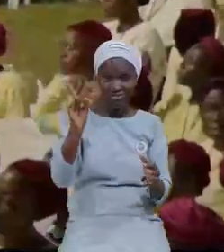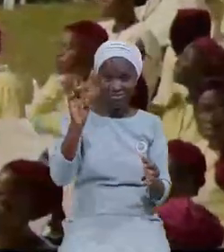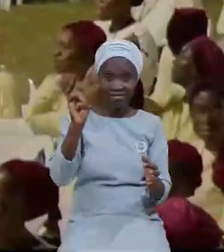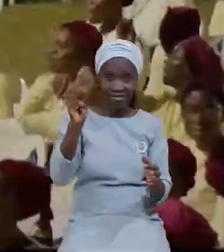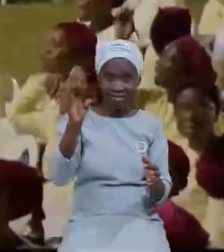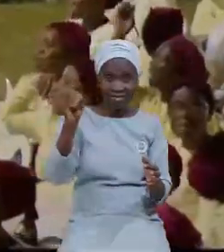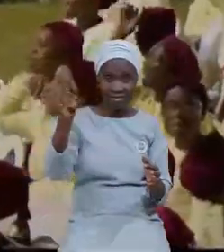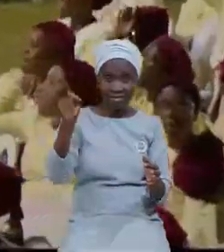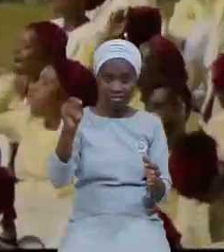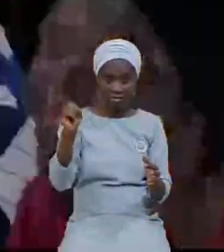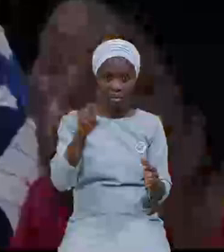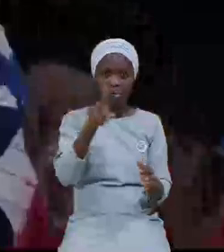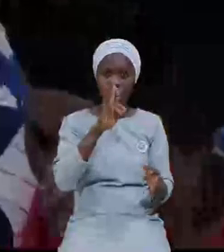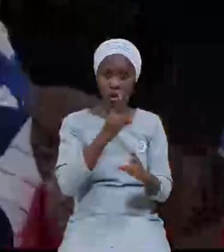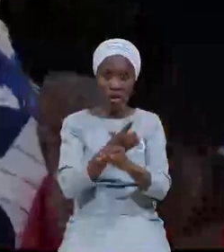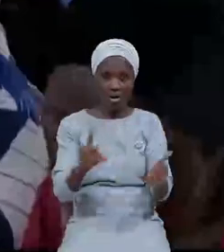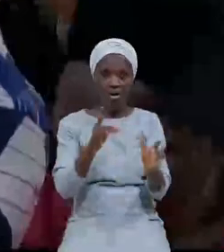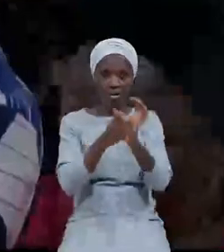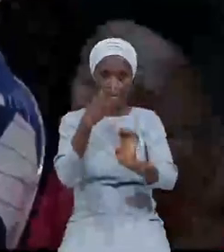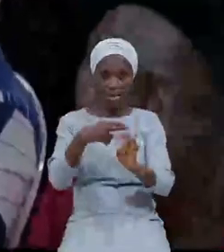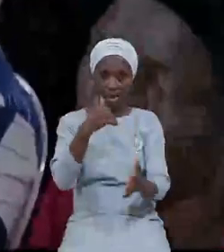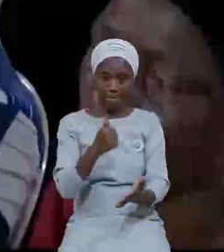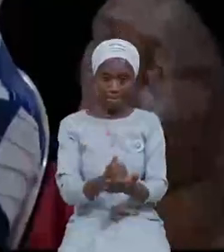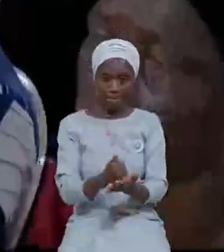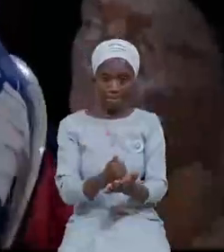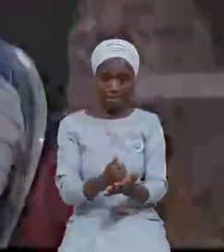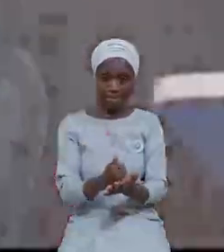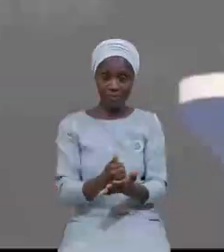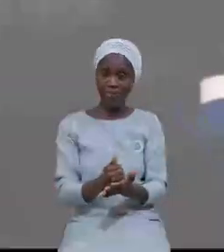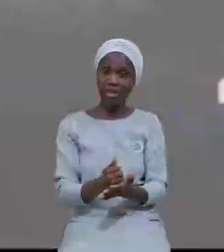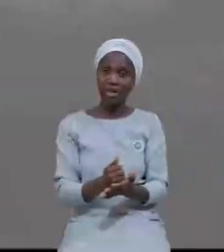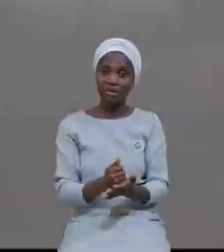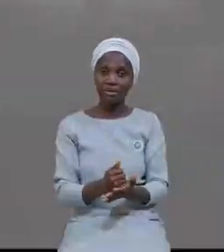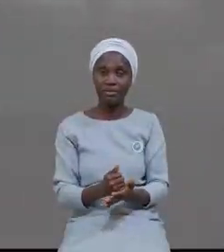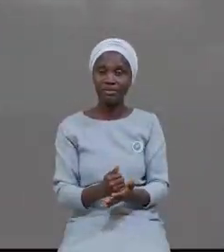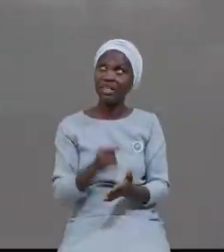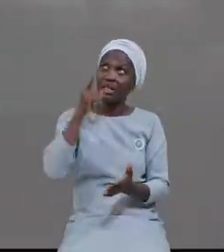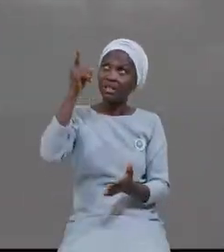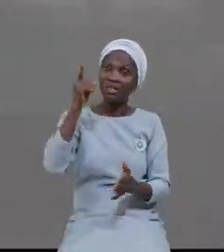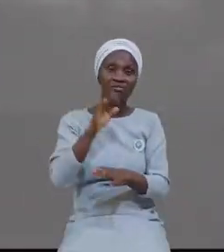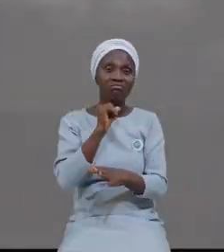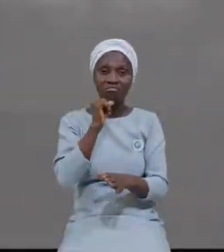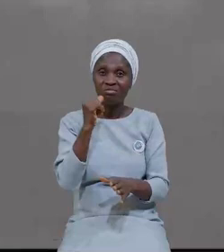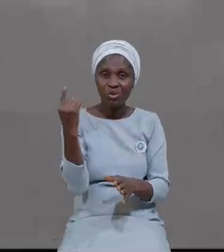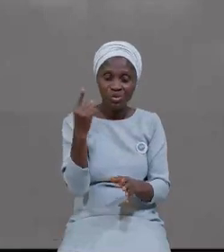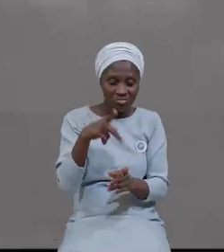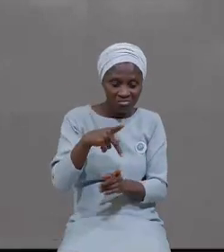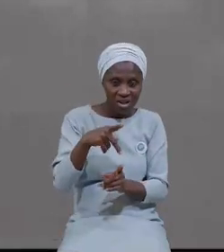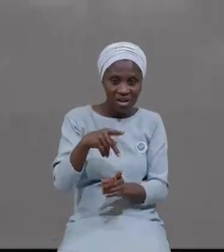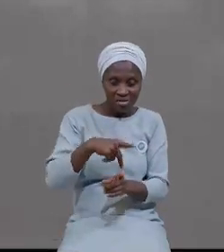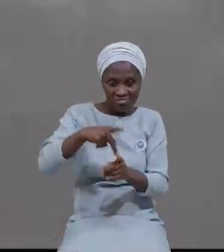libéré au nom de Jésus lui n'est pas spécialisé en un seul